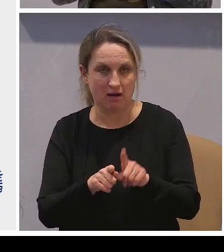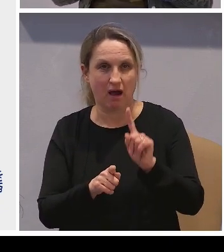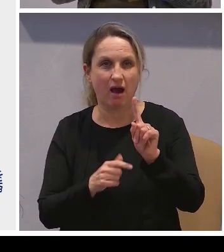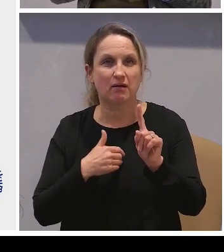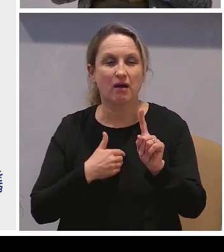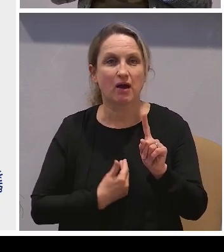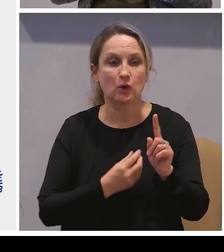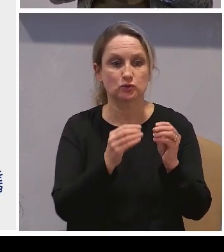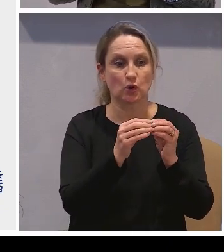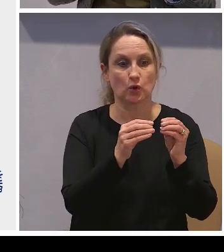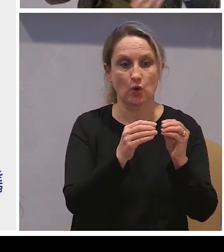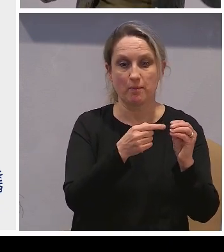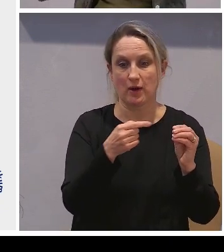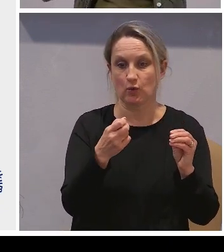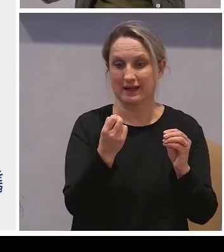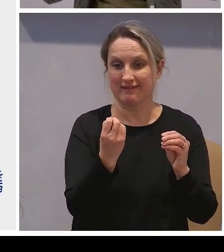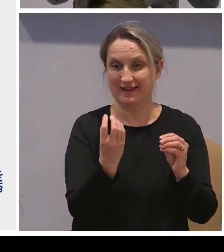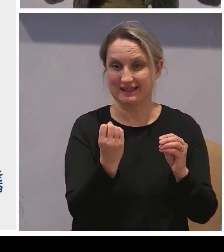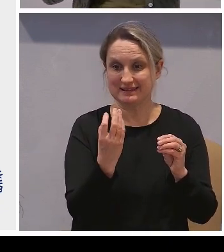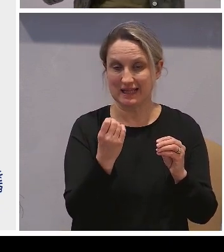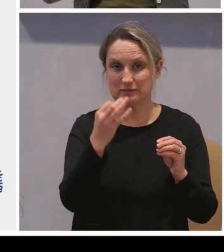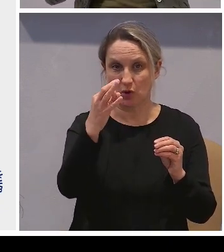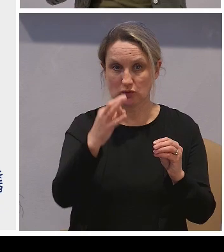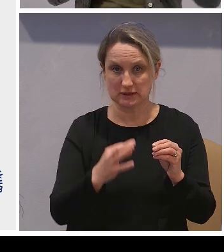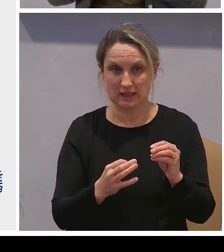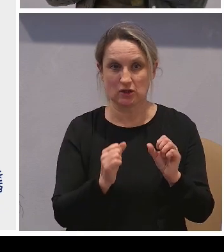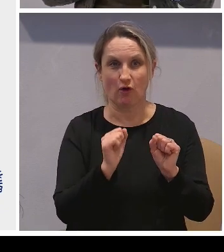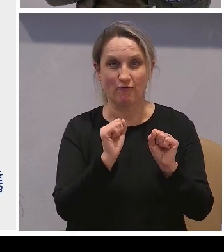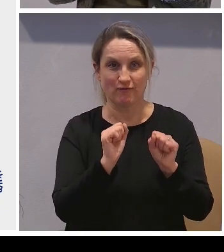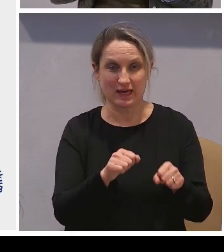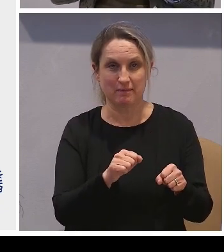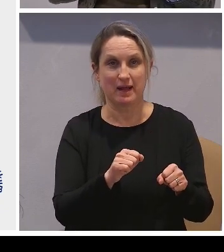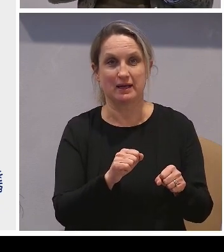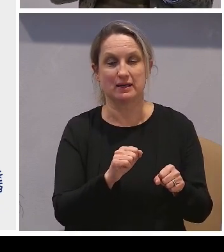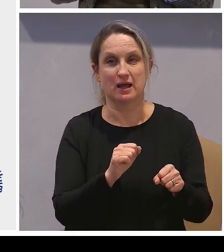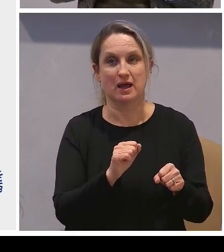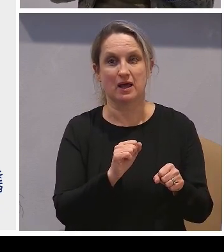SMN2 gene, tootma või sellest selle whose geeni produkt on ainult